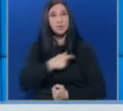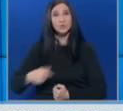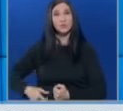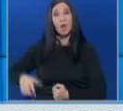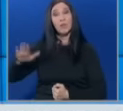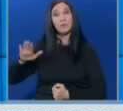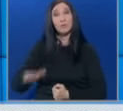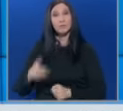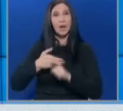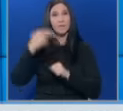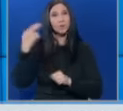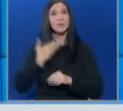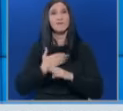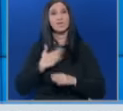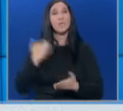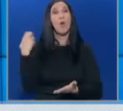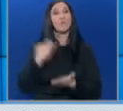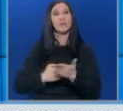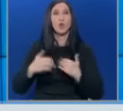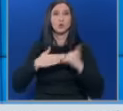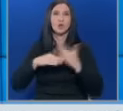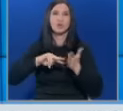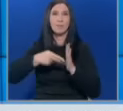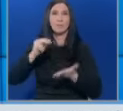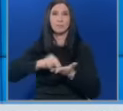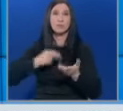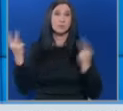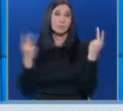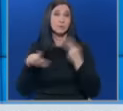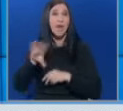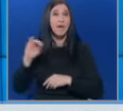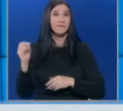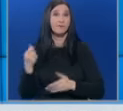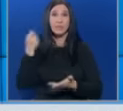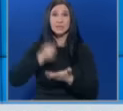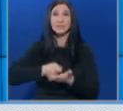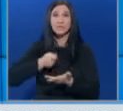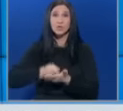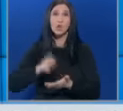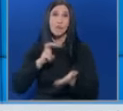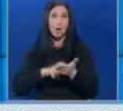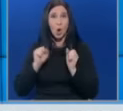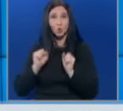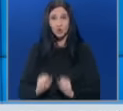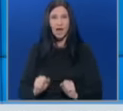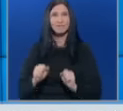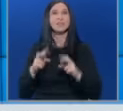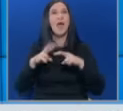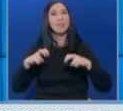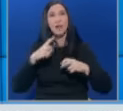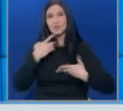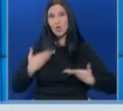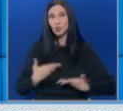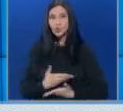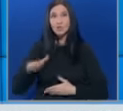Националната детска болница вече е с утвърден устройствен план. Подписано е споразумение с Европейската инвестиционна банка. Очаква се и анализ за нуждите